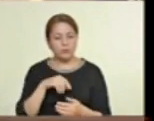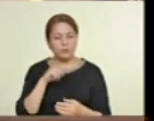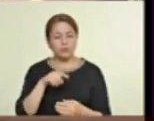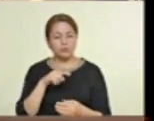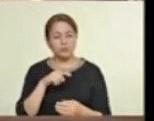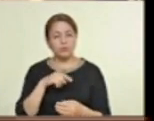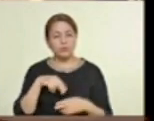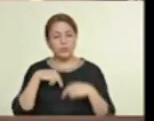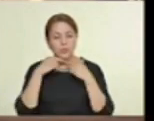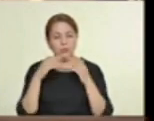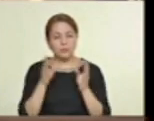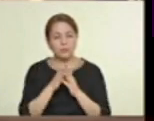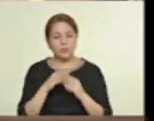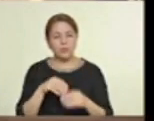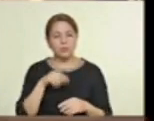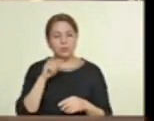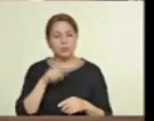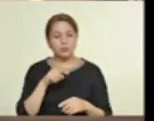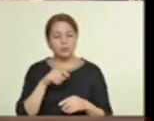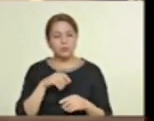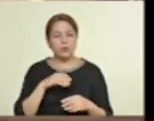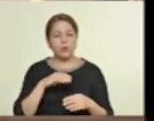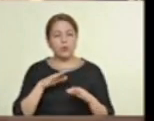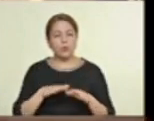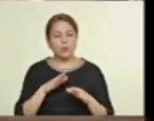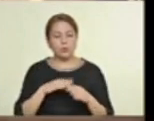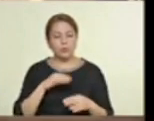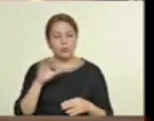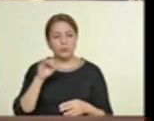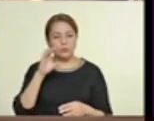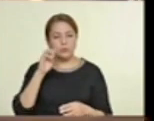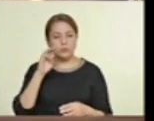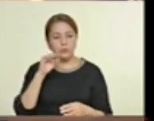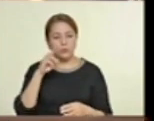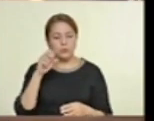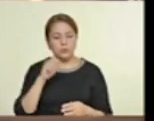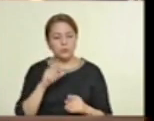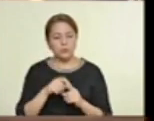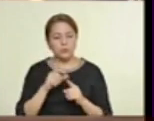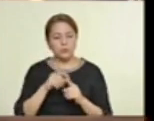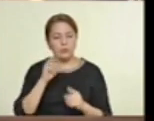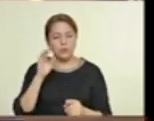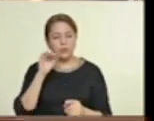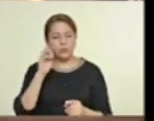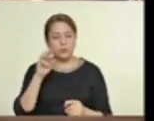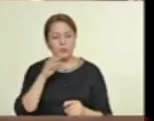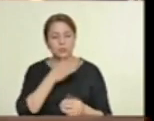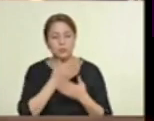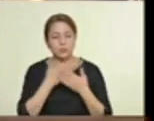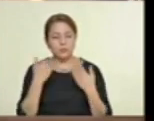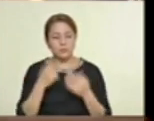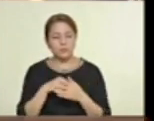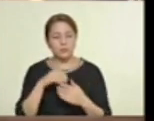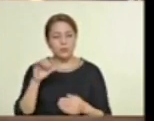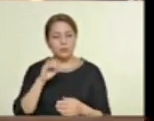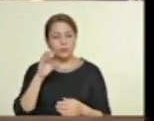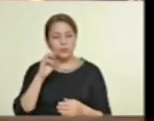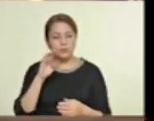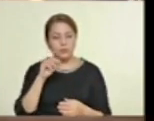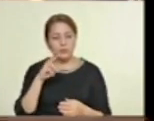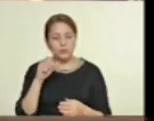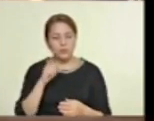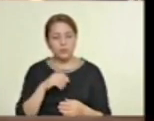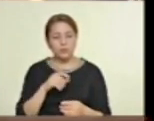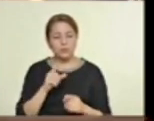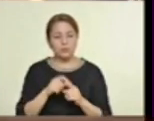Ushbu o'rinda ustida so'zi ko'makchi emas. Ya'ni gap tarkibida kelayotgan ustida so'zi